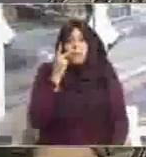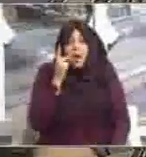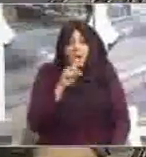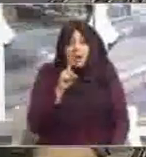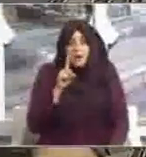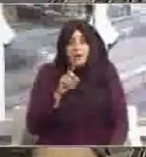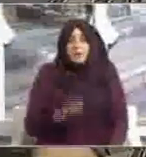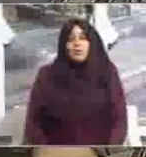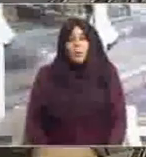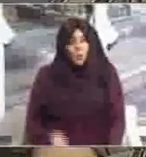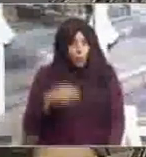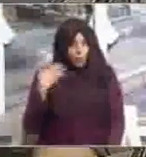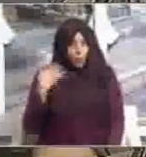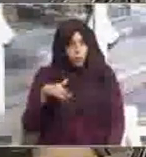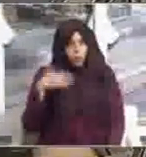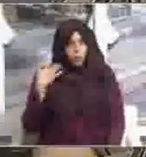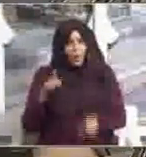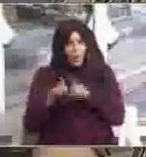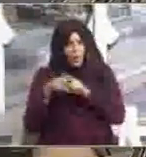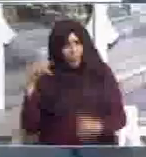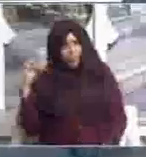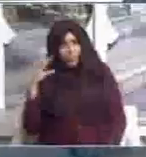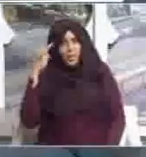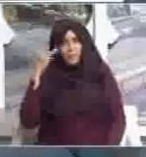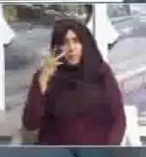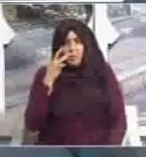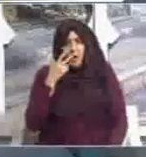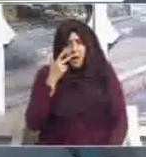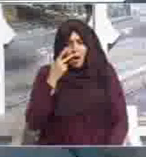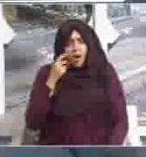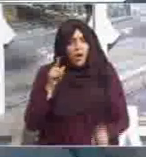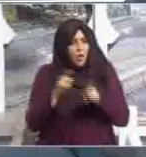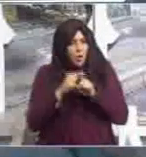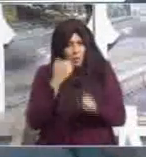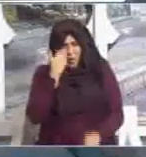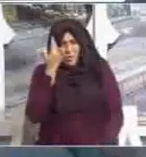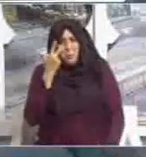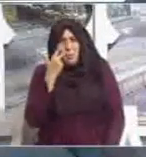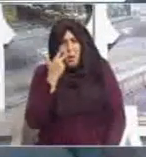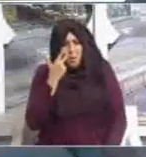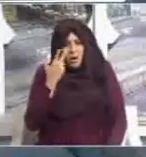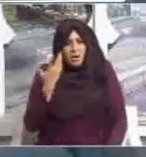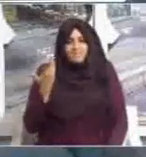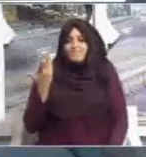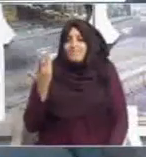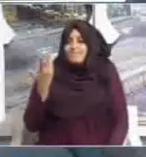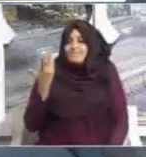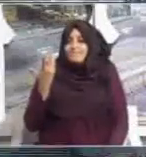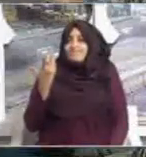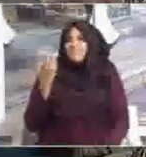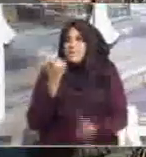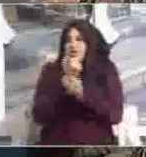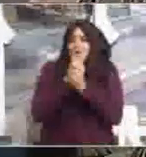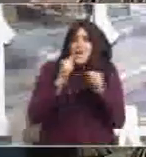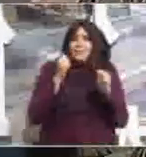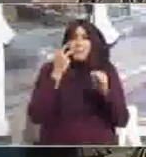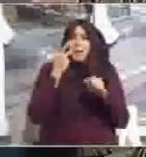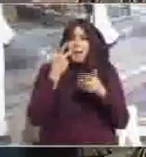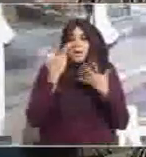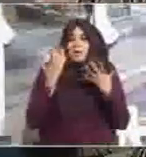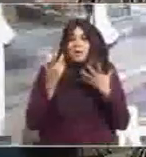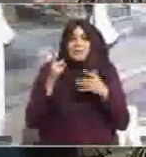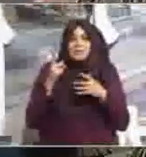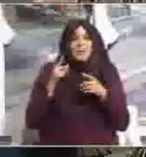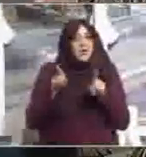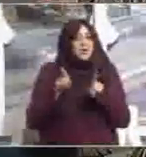إله إلا الله نكر باباه نكر باباه حشم به حشم به هزيمة، شفت كيف؟ وراه الشجاعة هنا